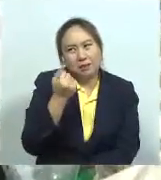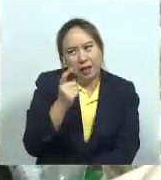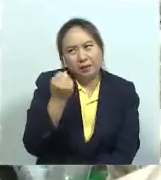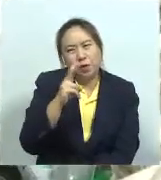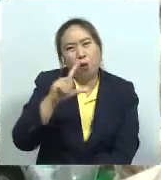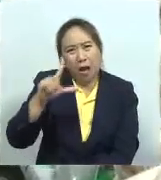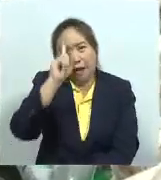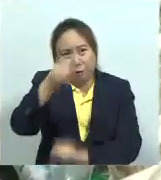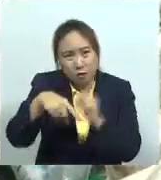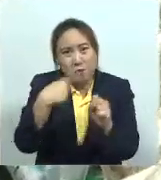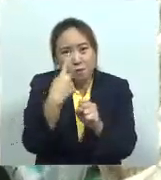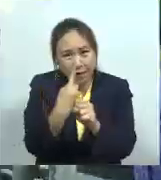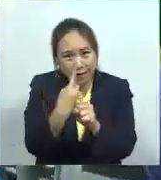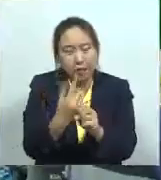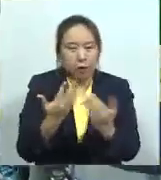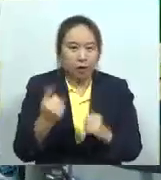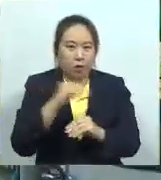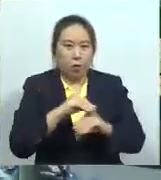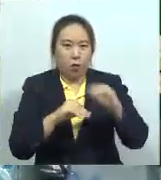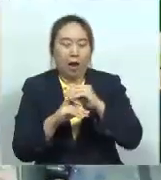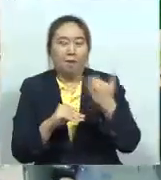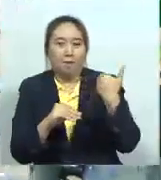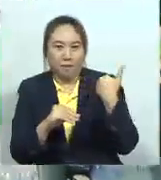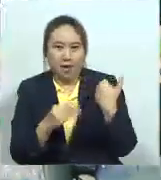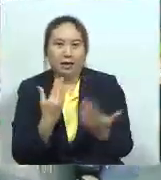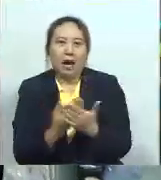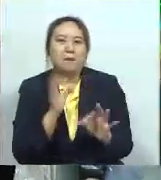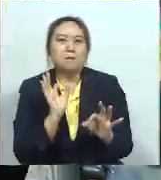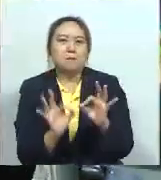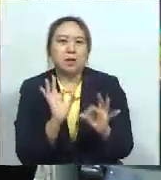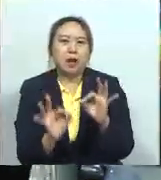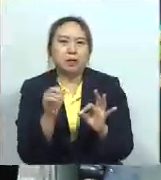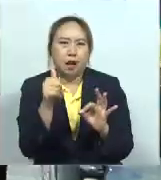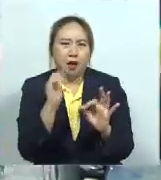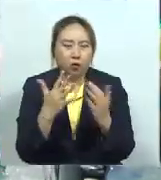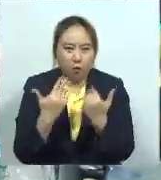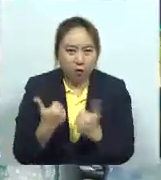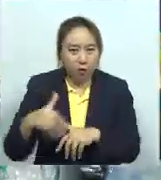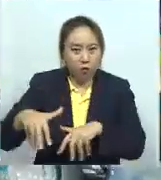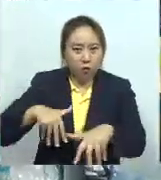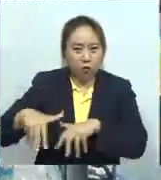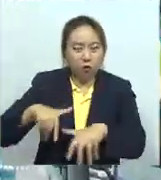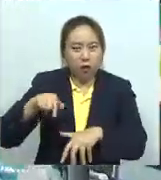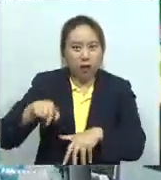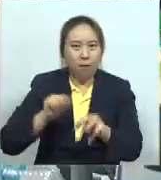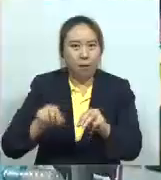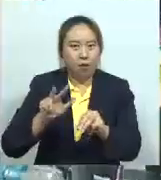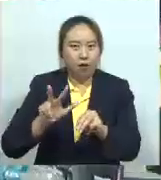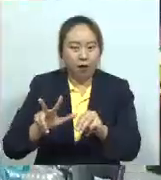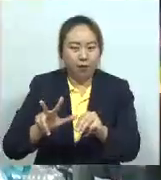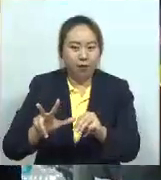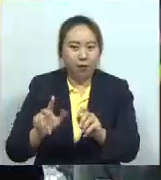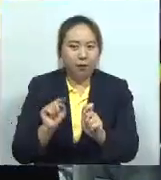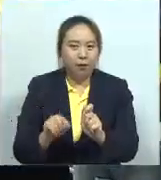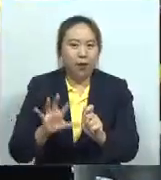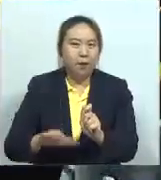ทต่อปีแต่เมื่อมีโครงการนี้สามารถประหยัดค่าใช้จ่ายได้มากปัจจุบันชุมชนบ้านทุ่งใหญ่หมู่3ตำบลเขารูปช้างอ